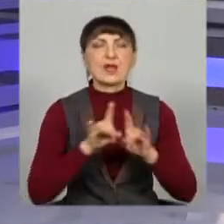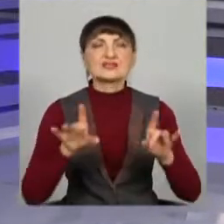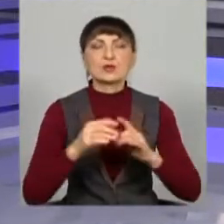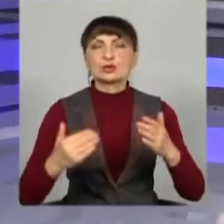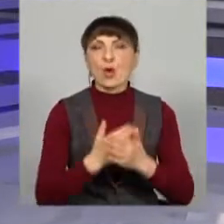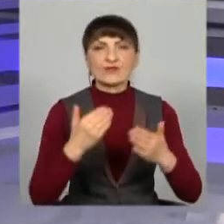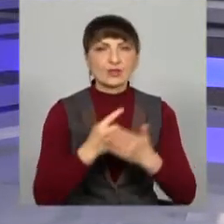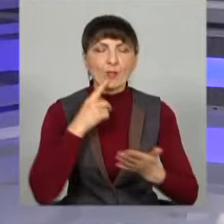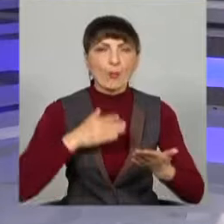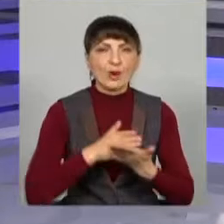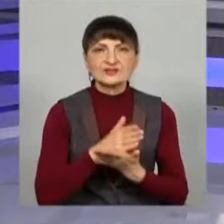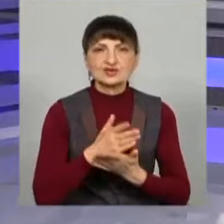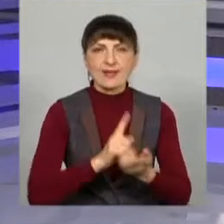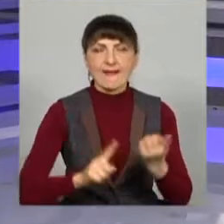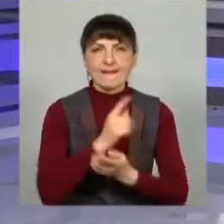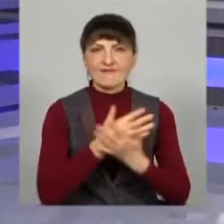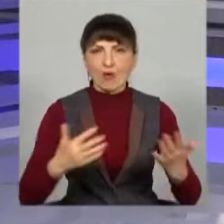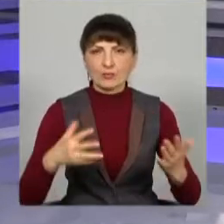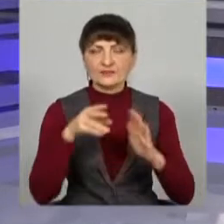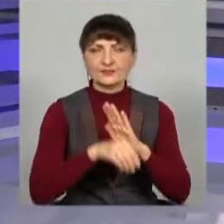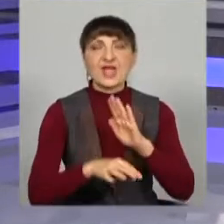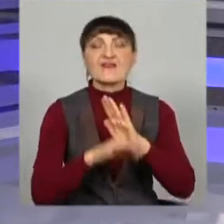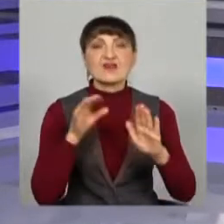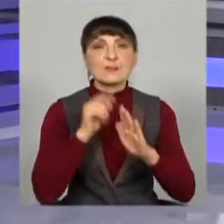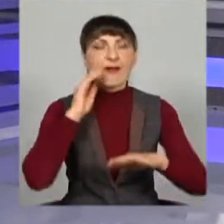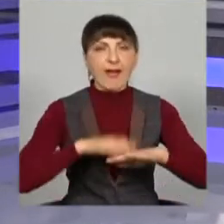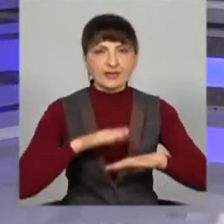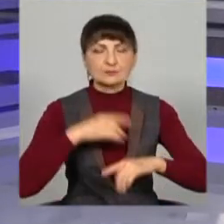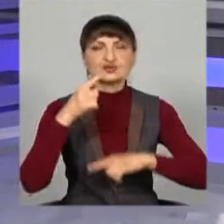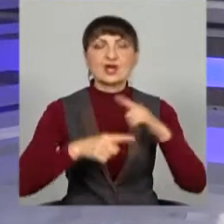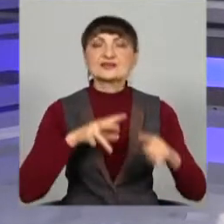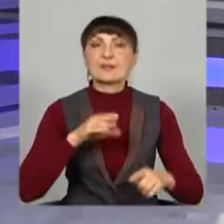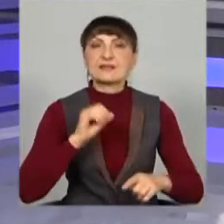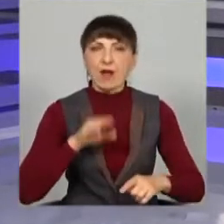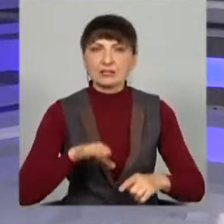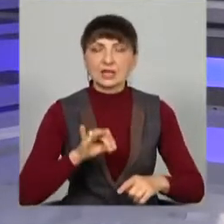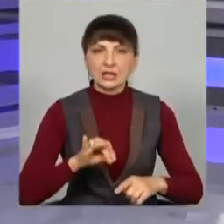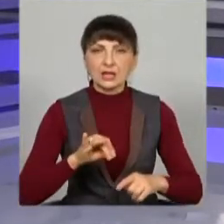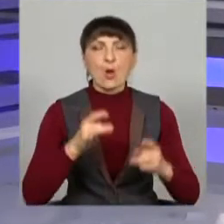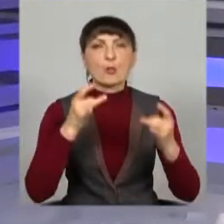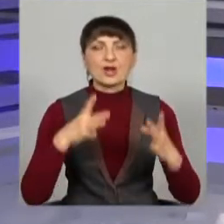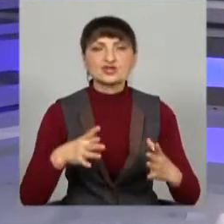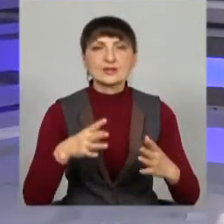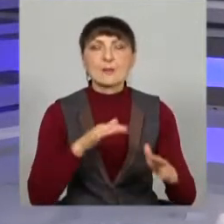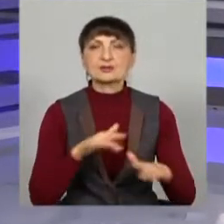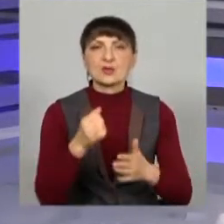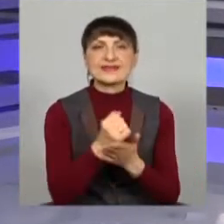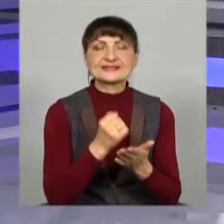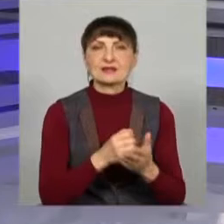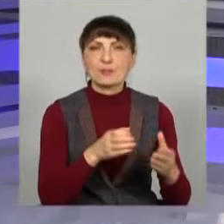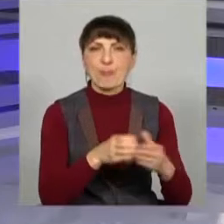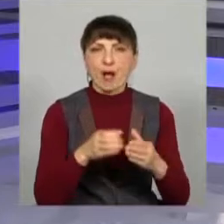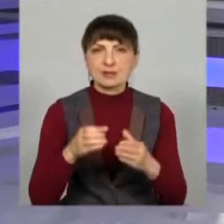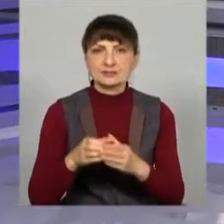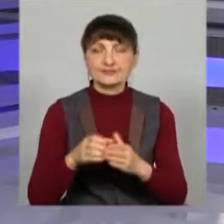новые политические реформы. В их числе выборность акимов через маслихаты и упрощение процедуры регистрации партии. Он